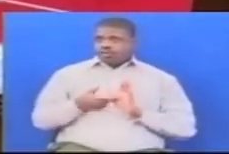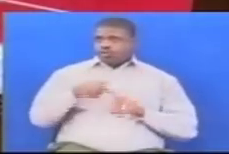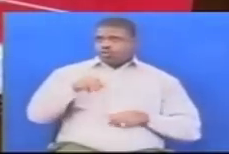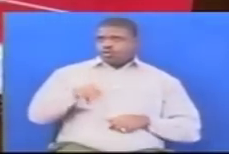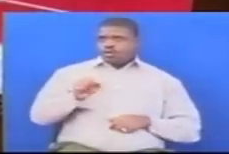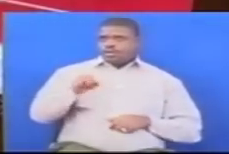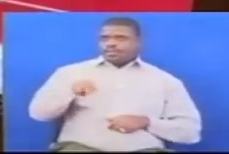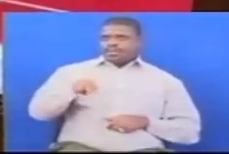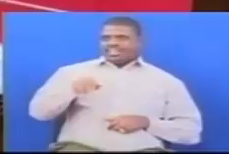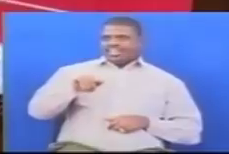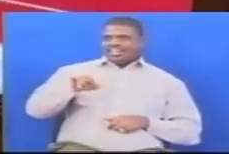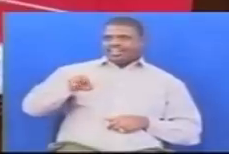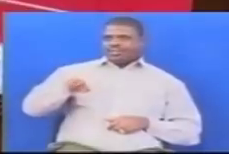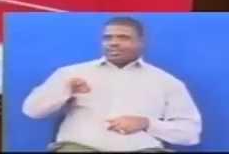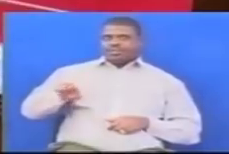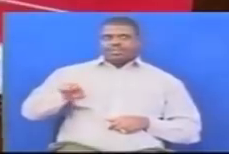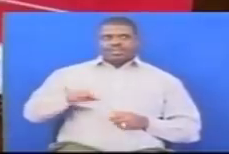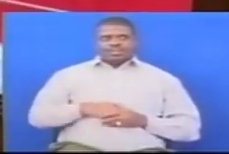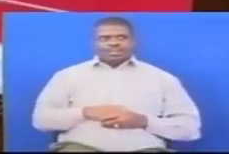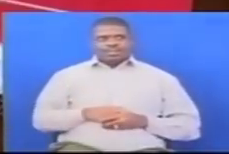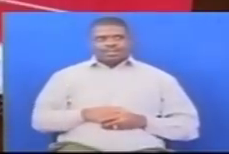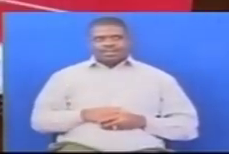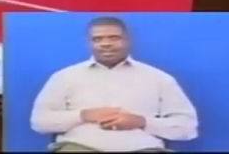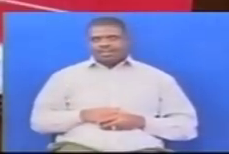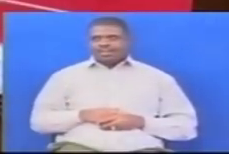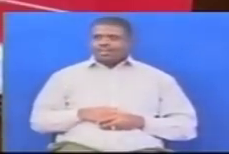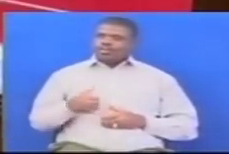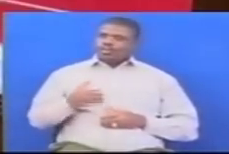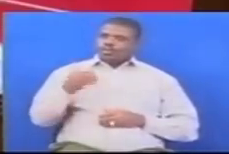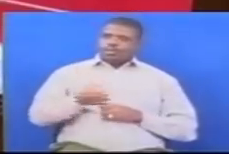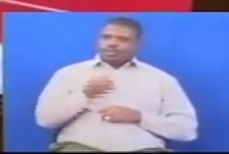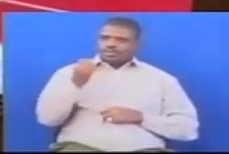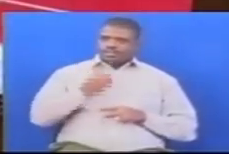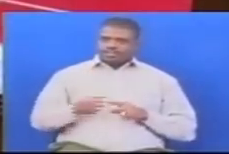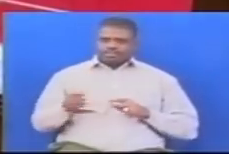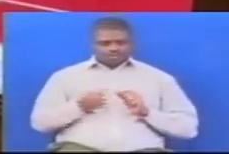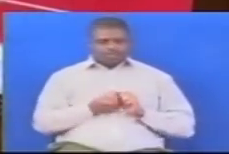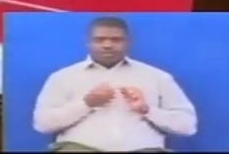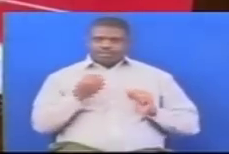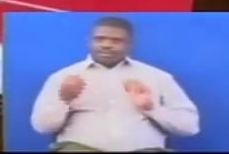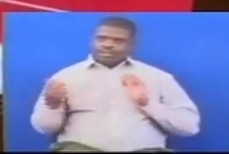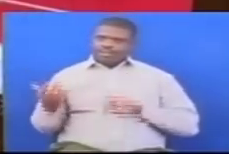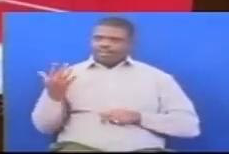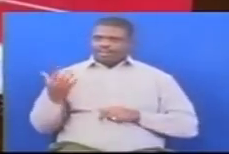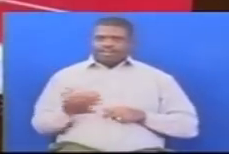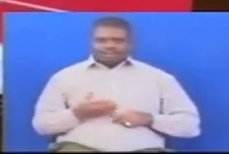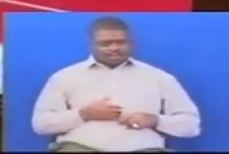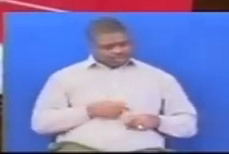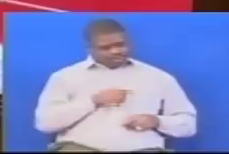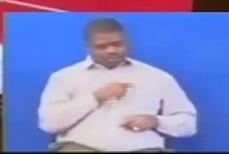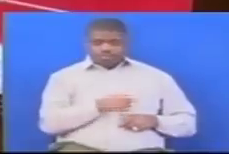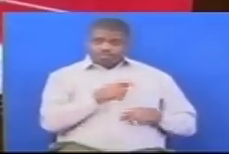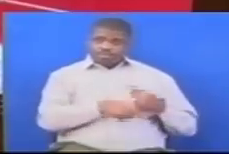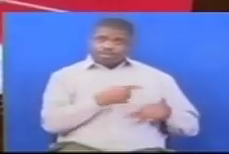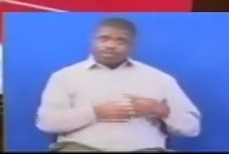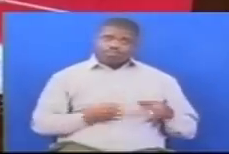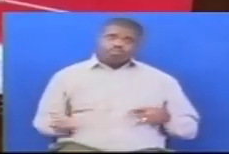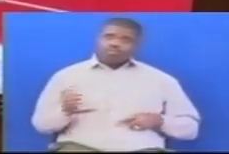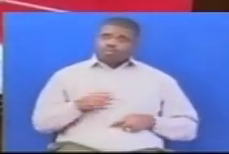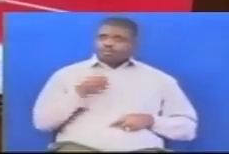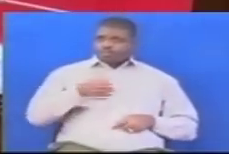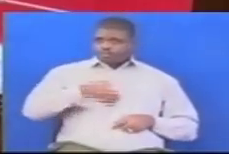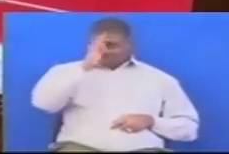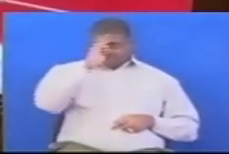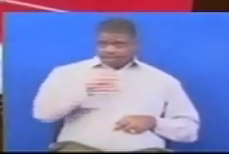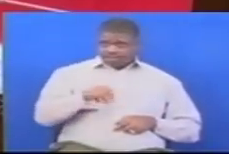sana kuhusu na Manyere. Paka sasa na Manyere wanapata maji 15%. Hata hizo mradi uliokuja Profesa Mbarawa, huo mradi wa sasa na